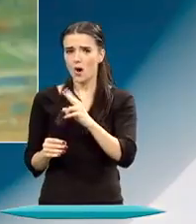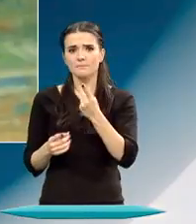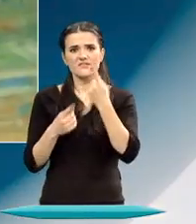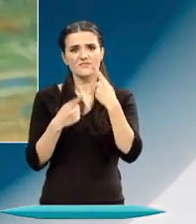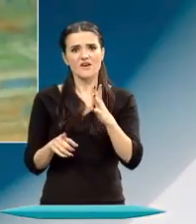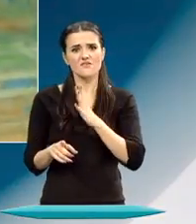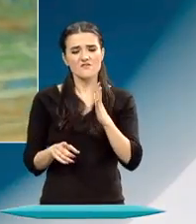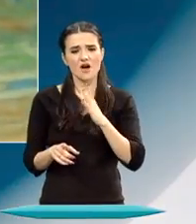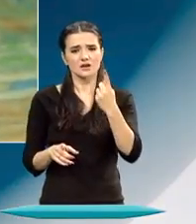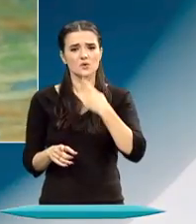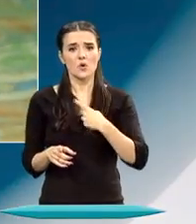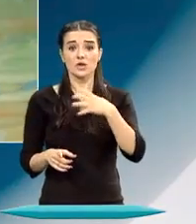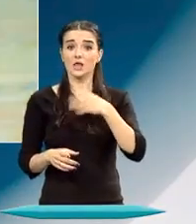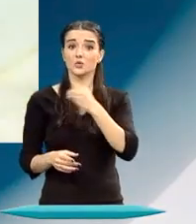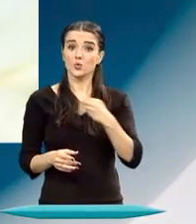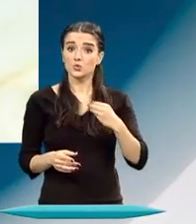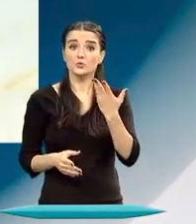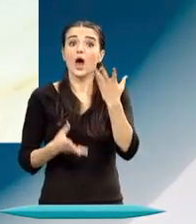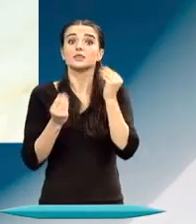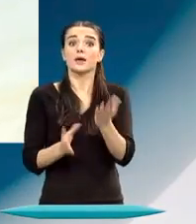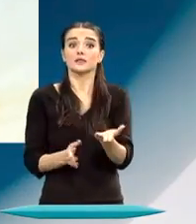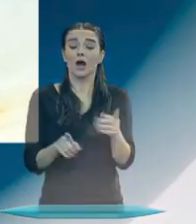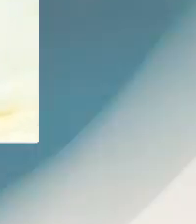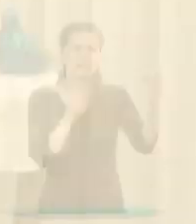kabul etmiyor, dinlendirmiyor. Kendi doktoru bile anlamadı.